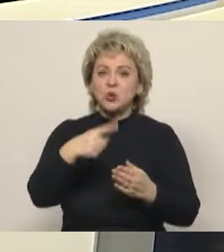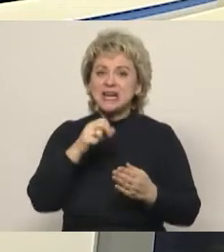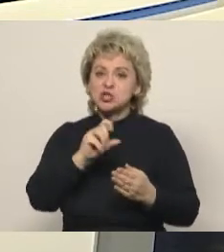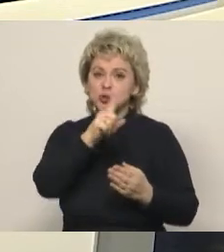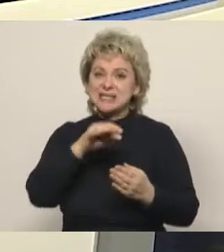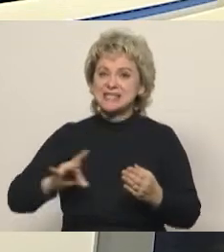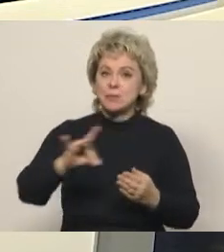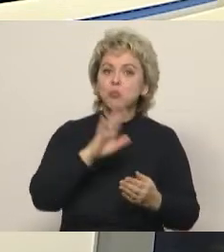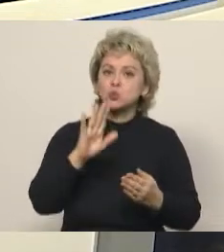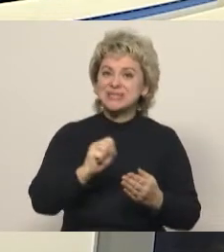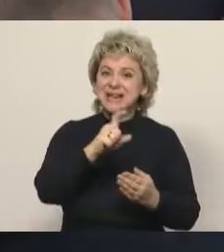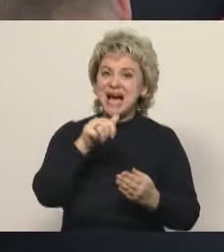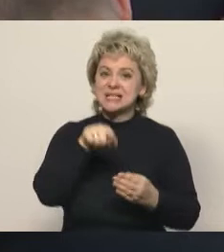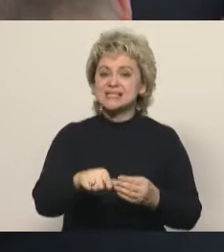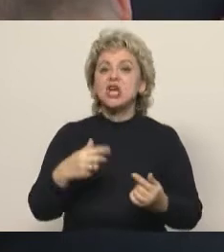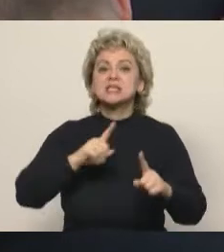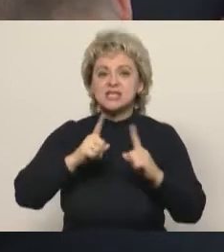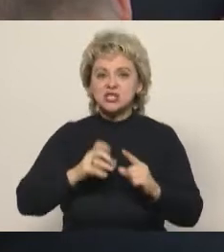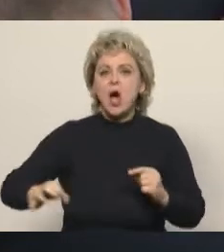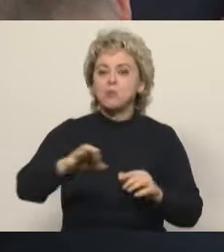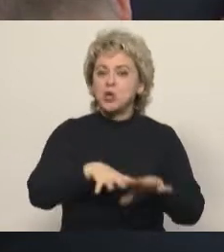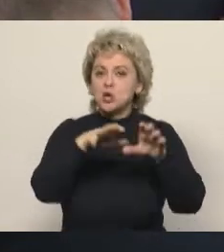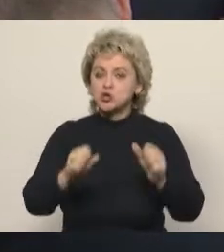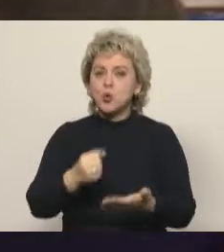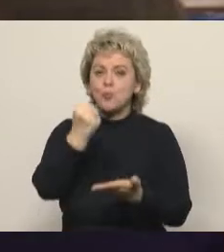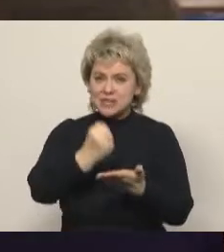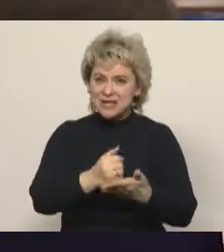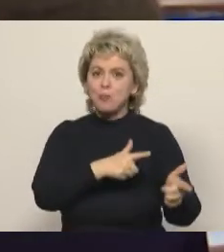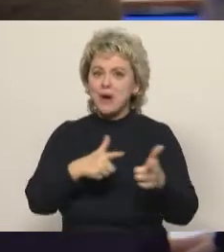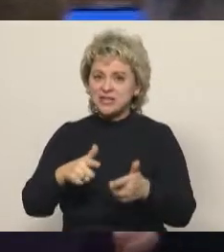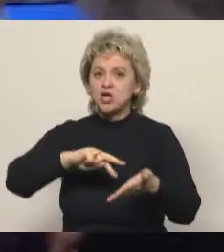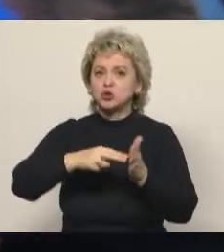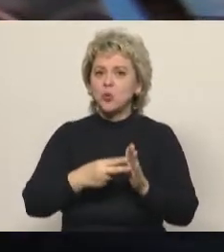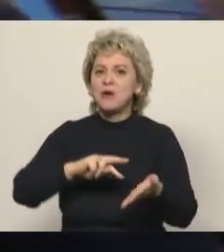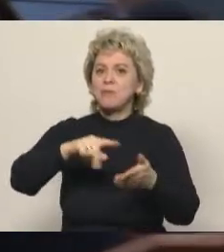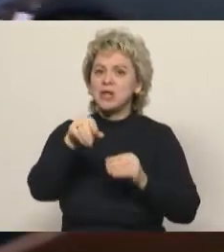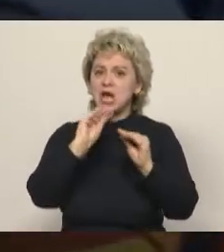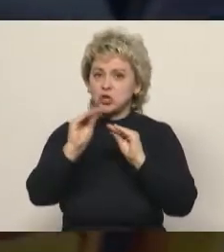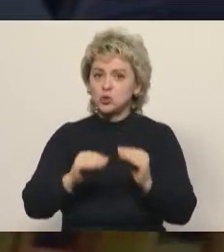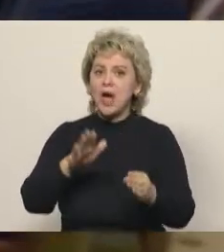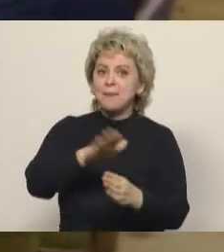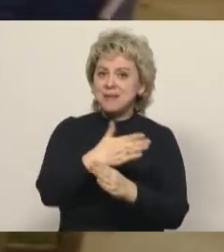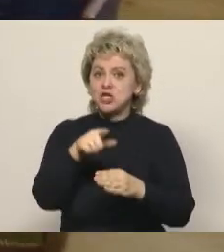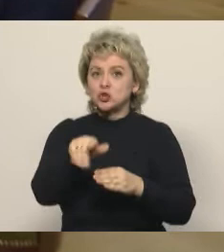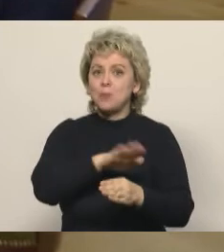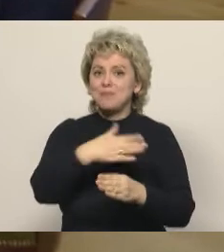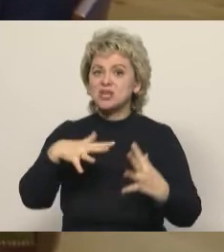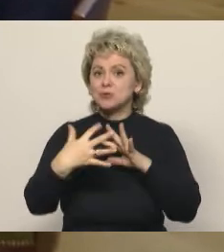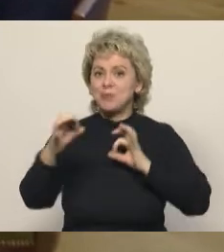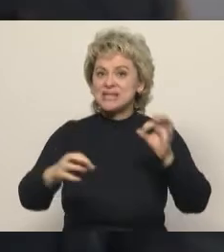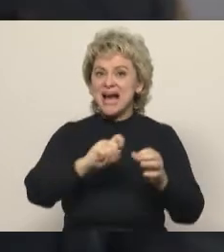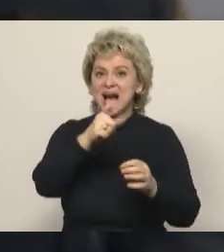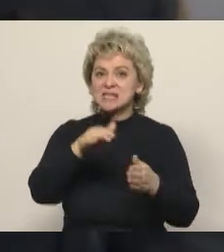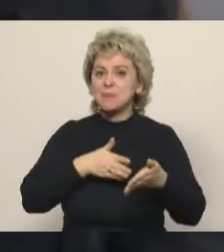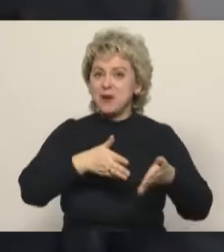Красносулинского района придет газ. Сегодня на заседании областного правительства постановили подготовить проекты планировки и межевания межпоселкового